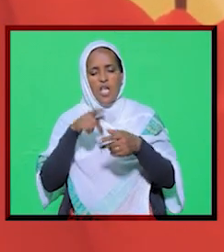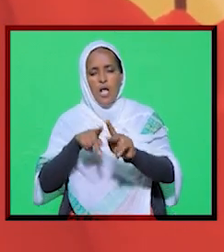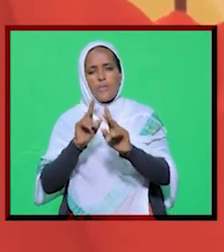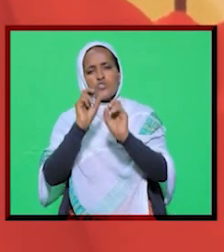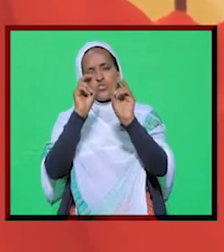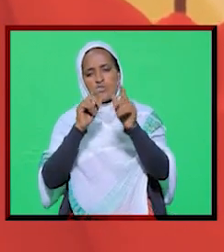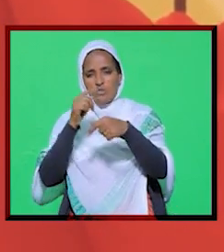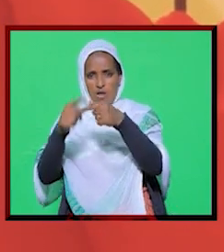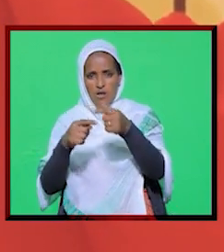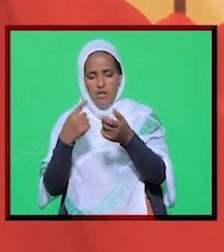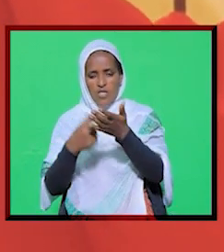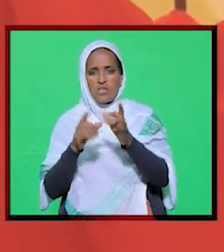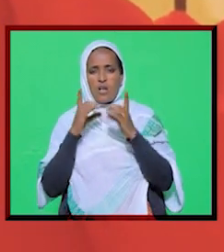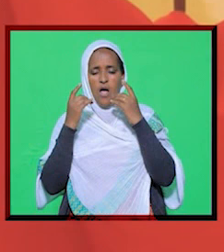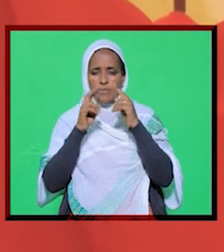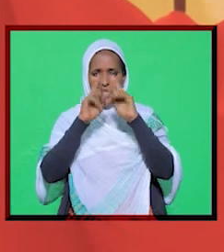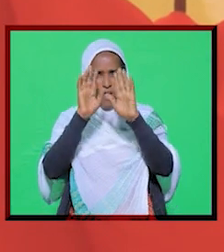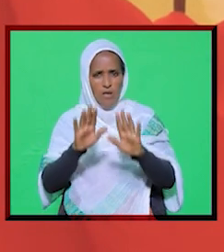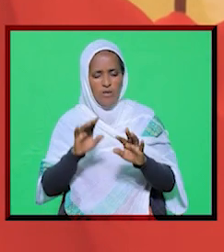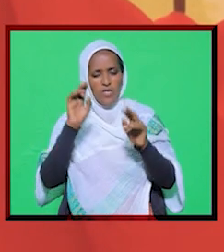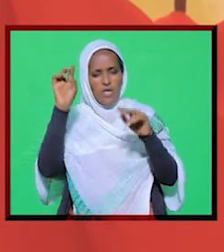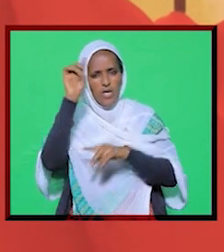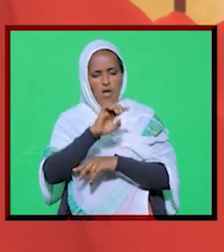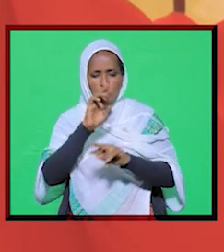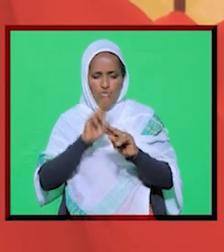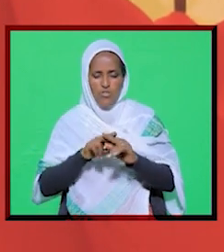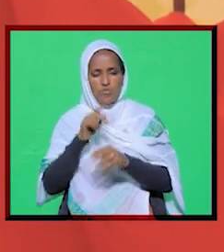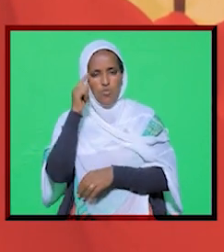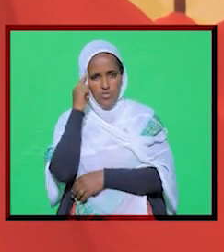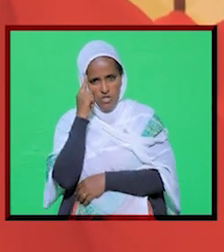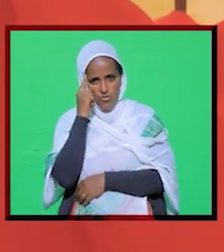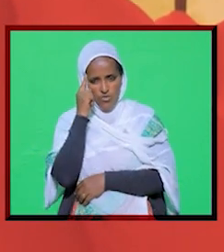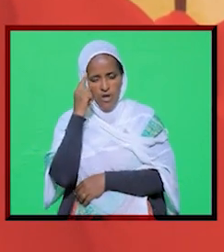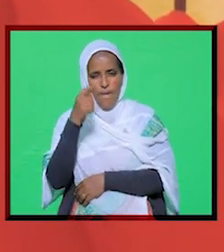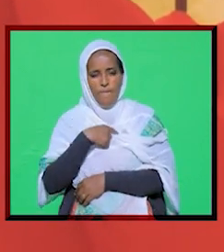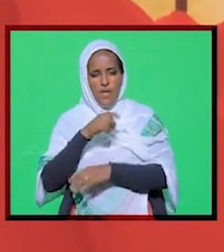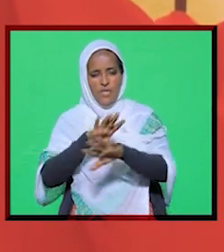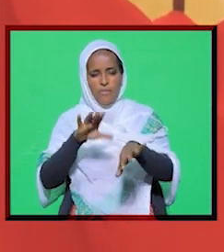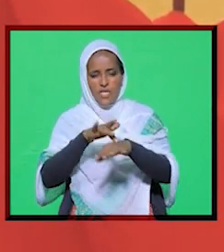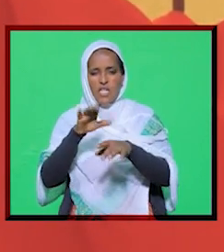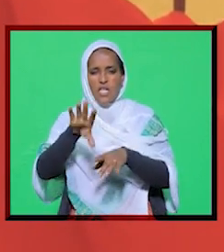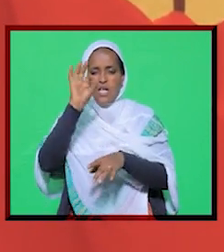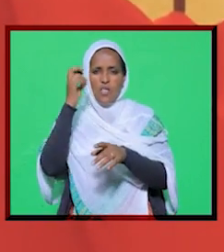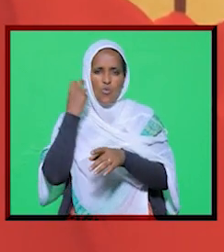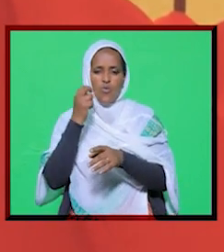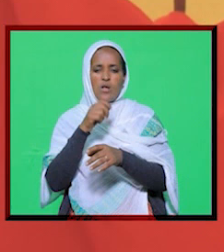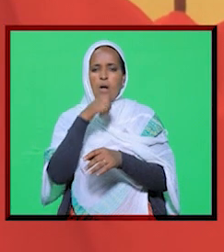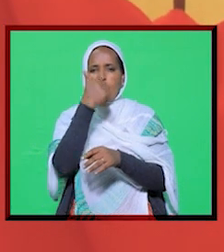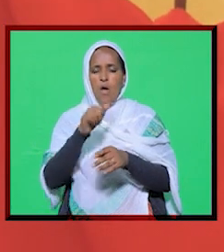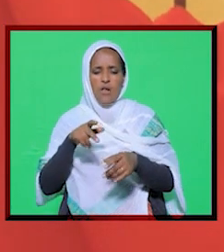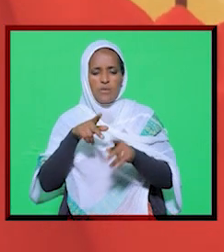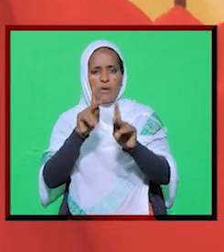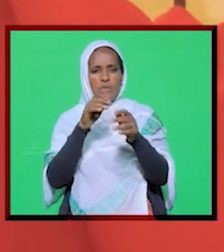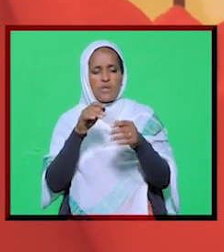እሺ ብሎ ሄደ። አሁን እኚህ ካህን ይገርማቸዋል። ቀን ቁጭ ብለው ሲያስቡት በእኔ መሬት ላይ የተገኘ ወርቅ ከማንም ገበሬ